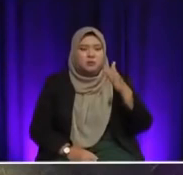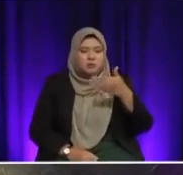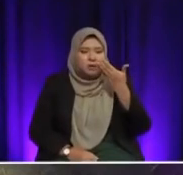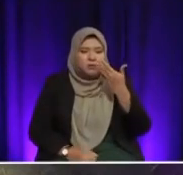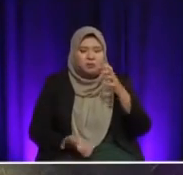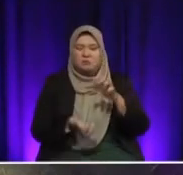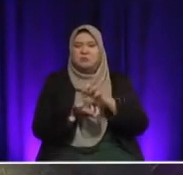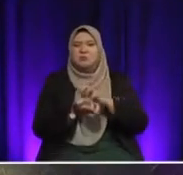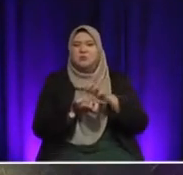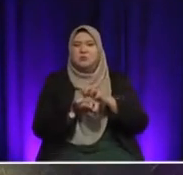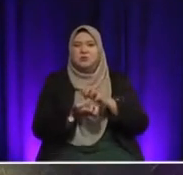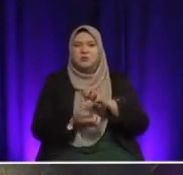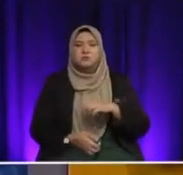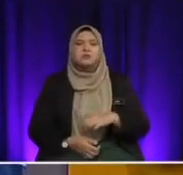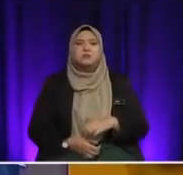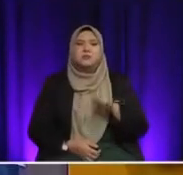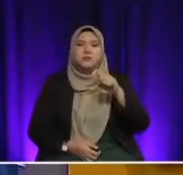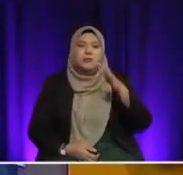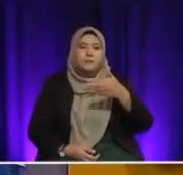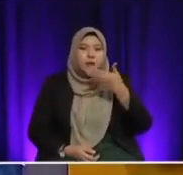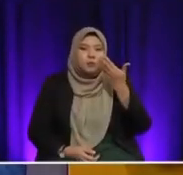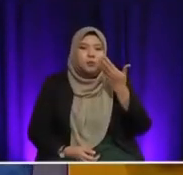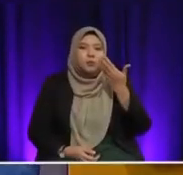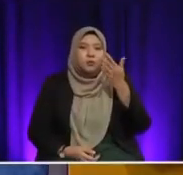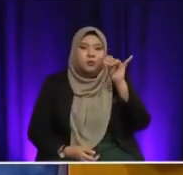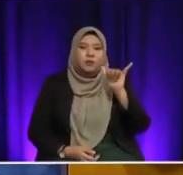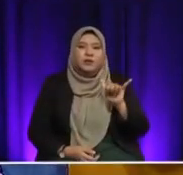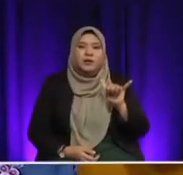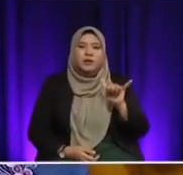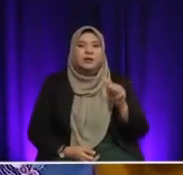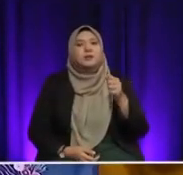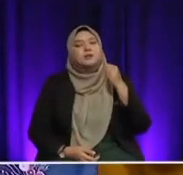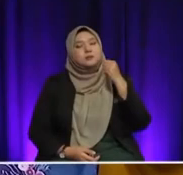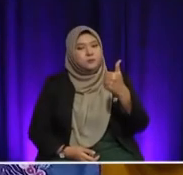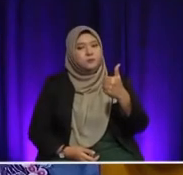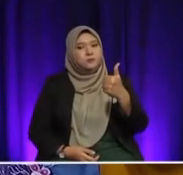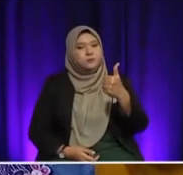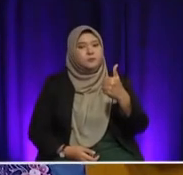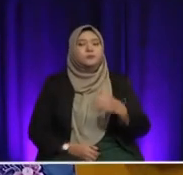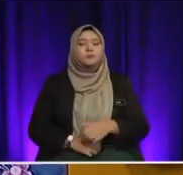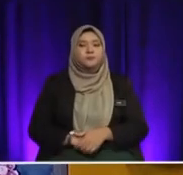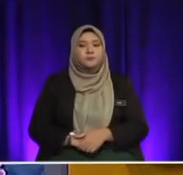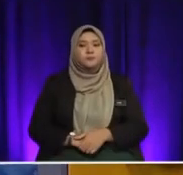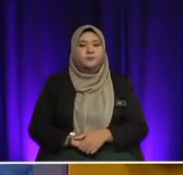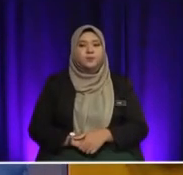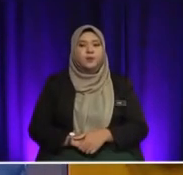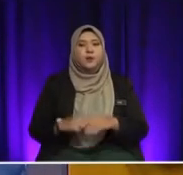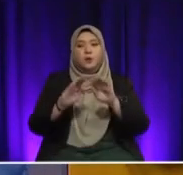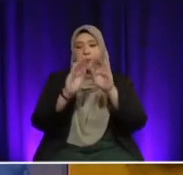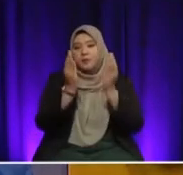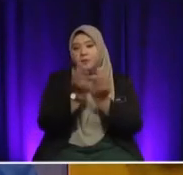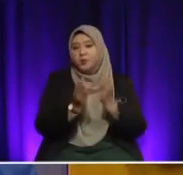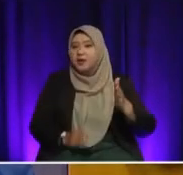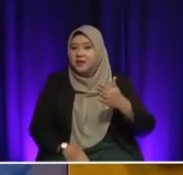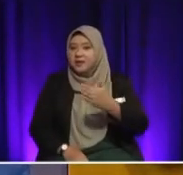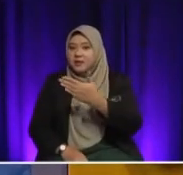Okey. Lepas tu kita ada bobola ikan. Bobola ni mestilah bulat, nama pun bola. Okey. Lepas tu bobola ikan